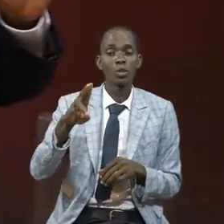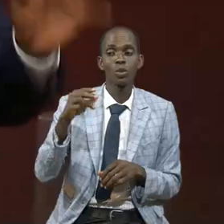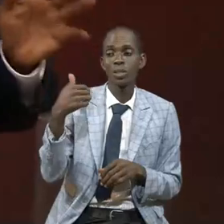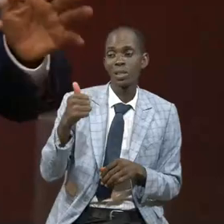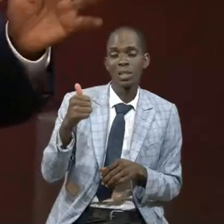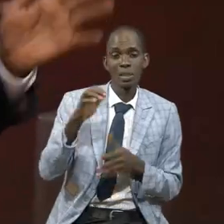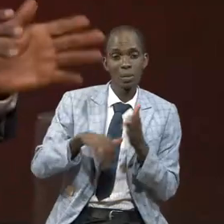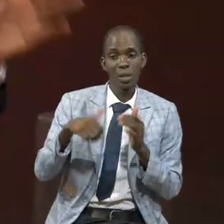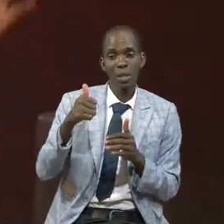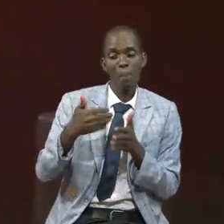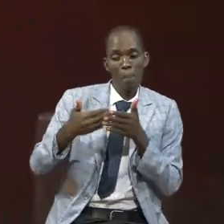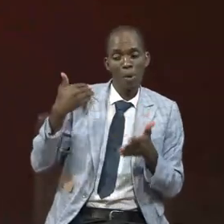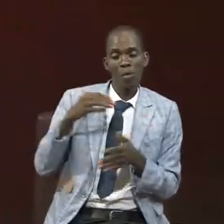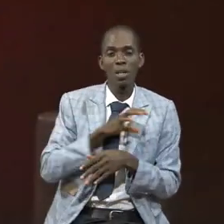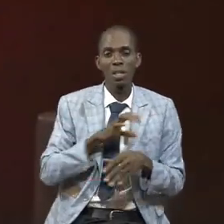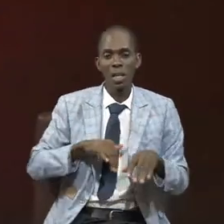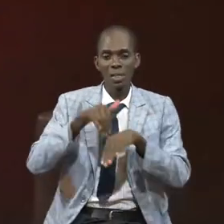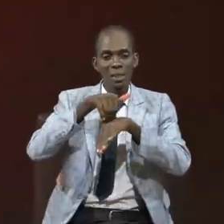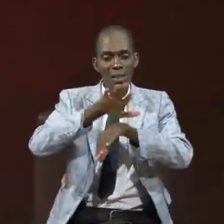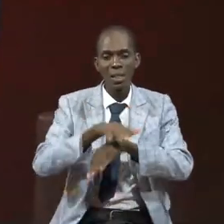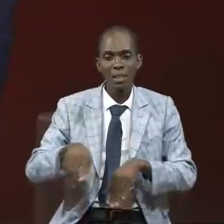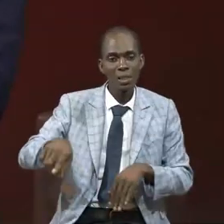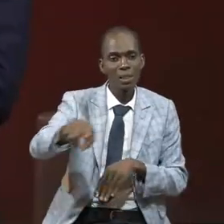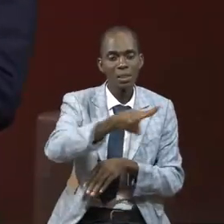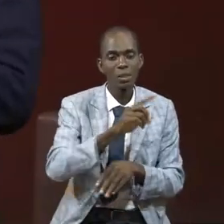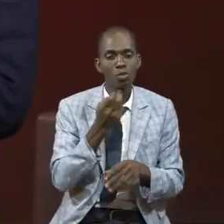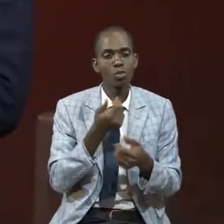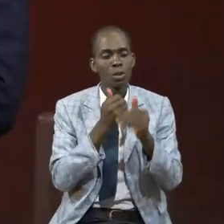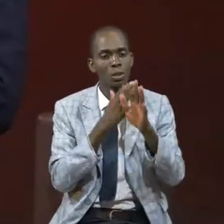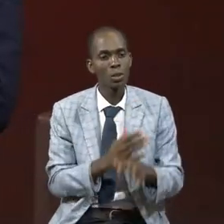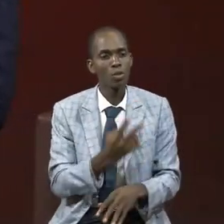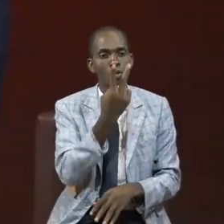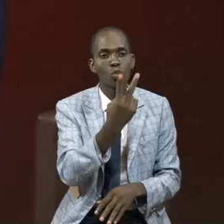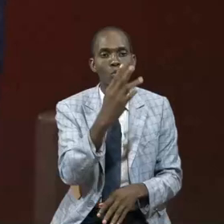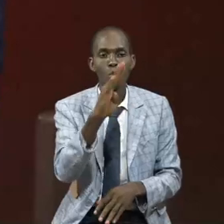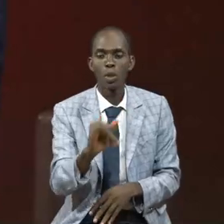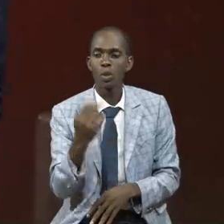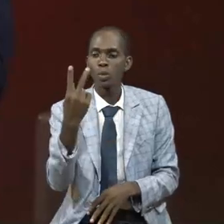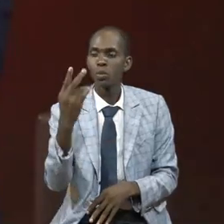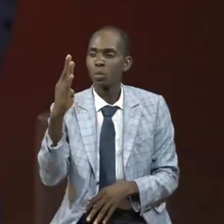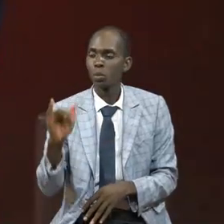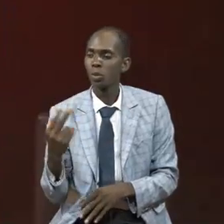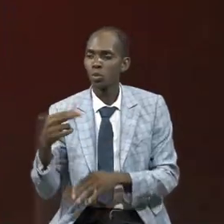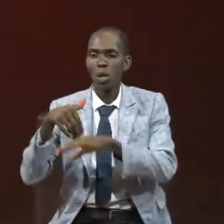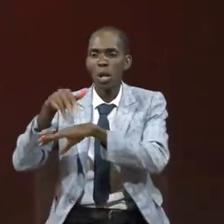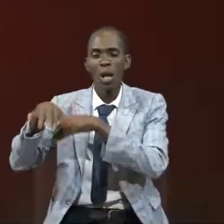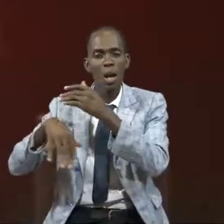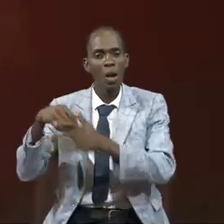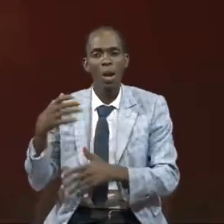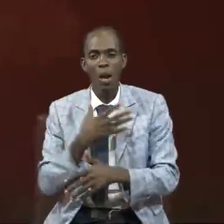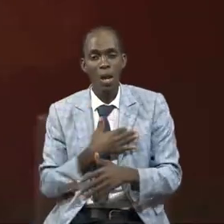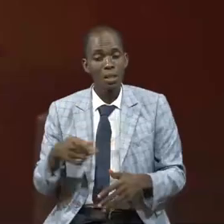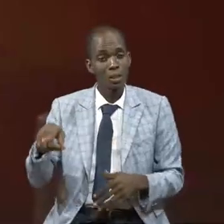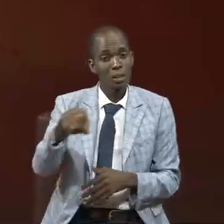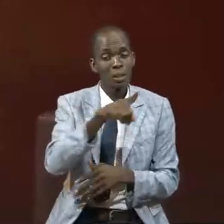deux. Et ses disciples étaient allés deux à deux. Et ils ont chassé les démons. Ils ont guéri des